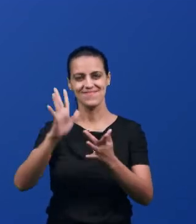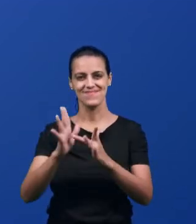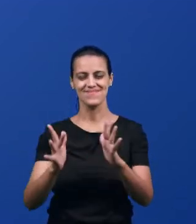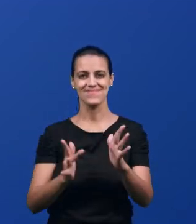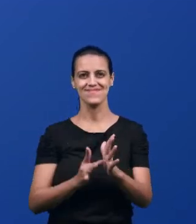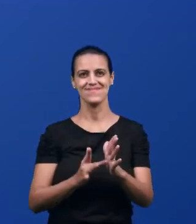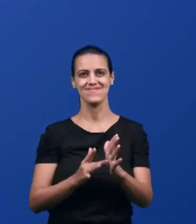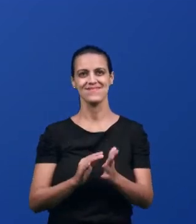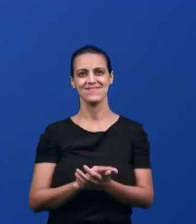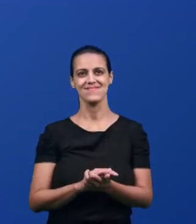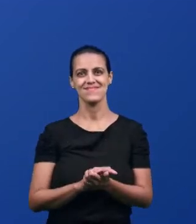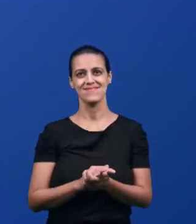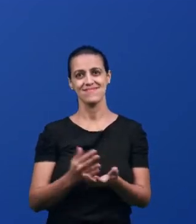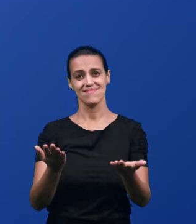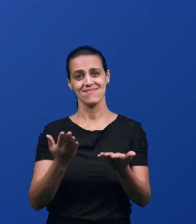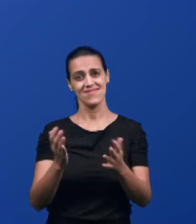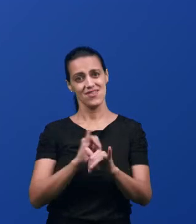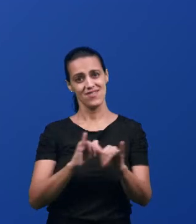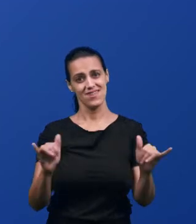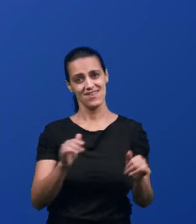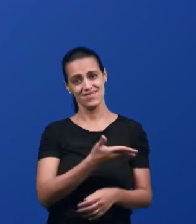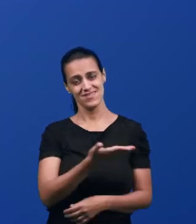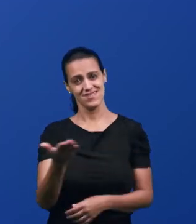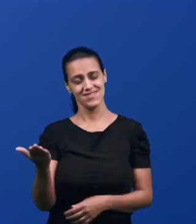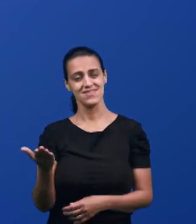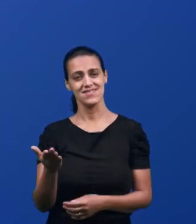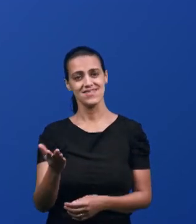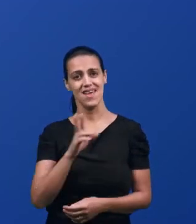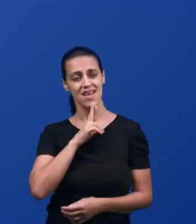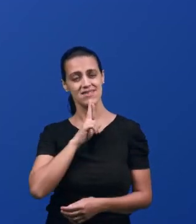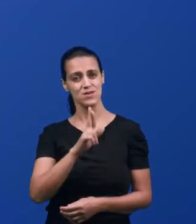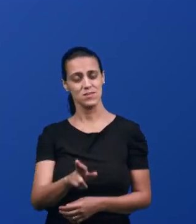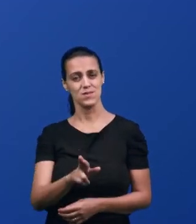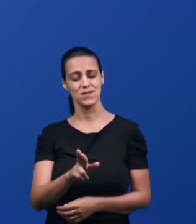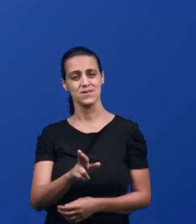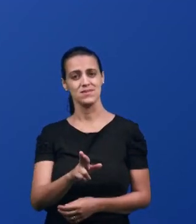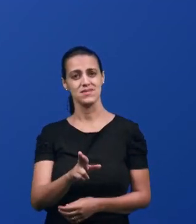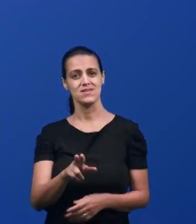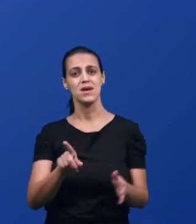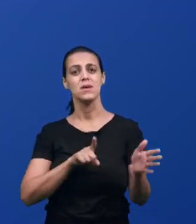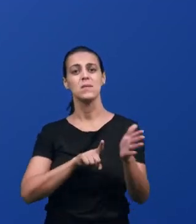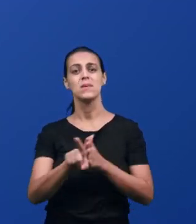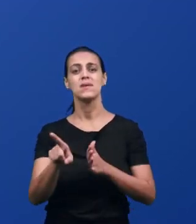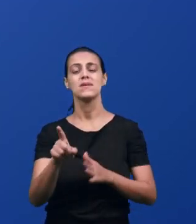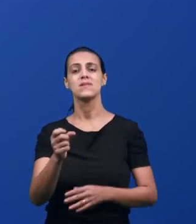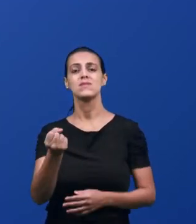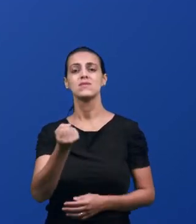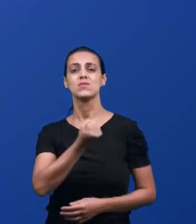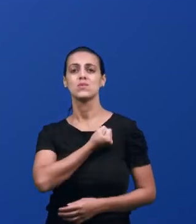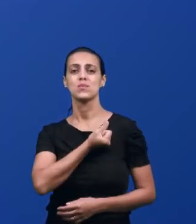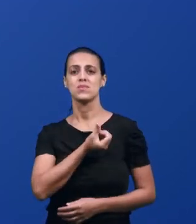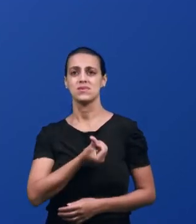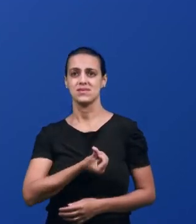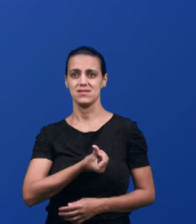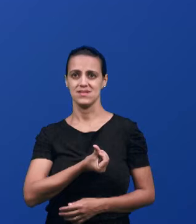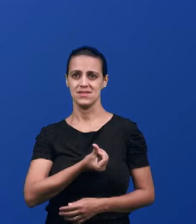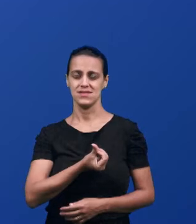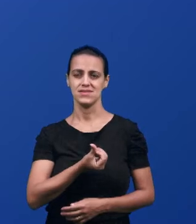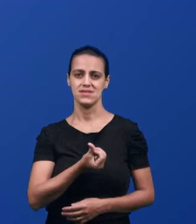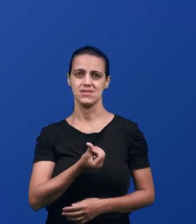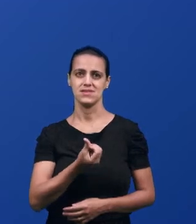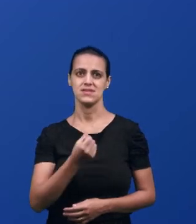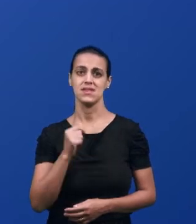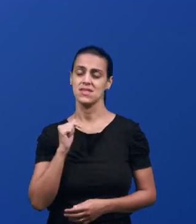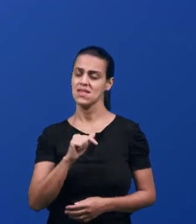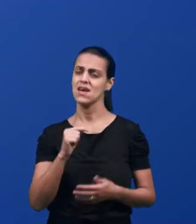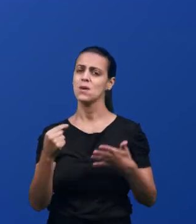Mes frères, la paix du Seigneur Jésus. On aimerait de laisser ici notre participation de la réponse à la